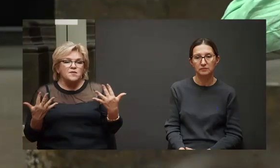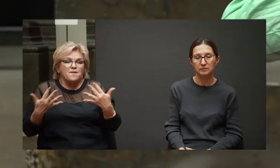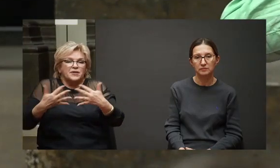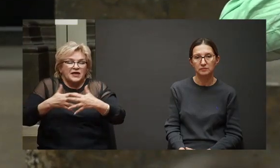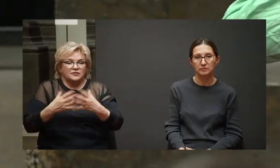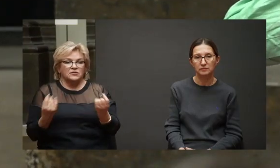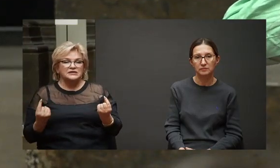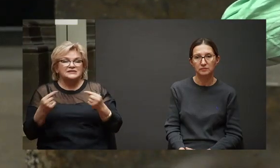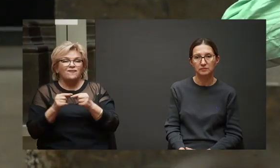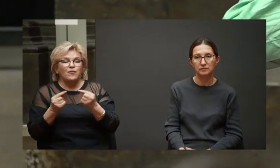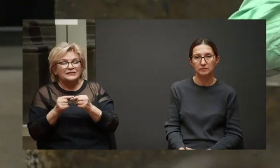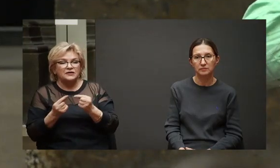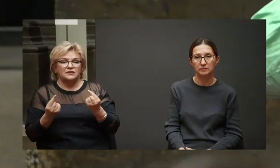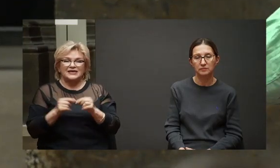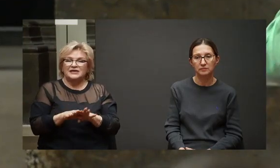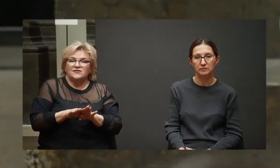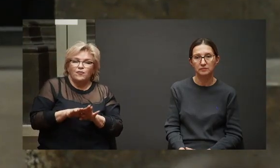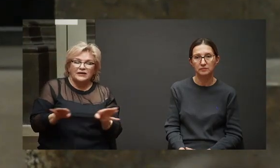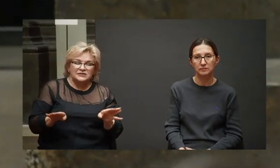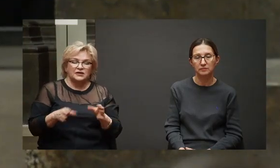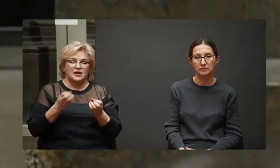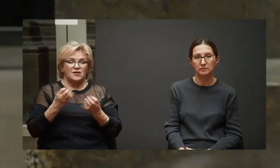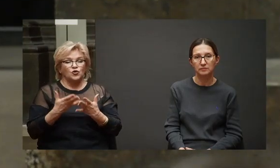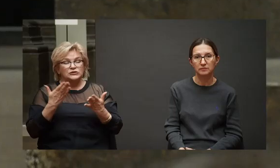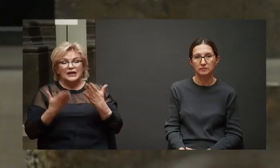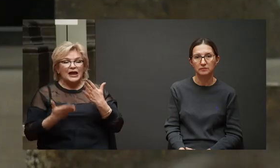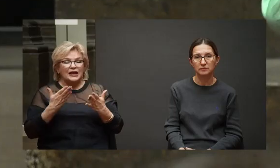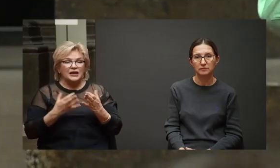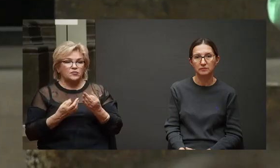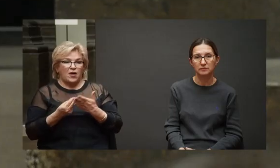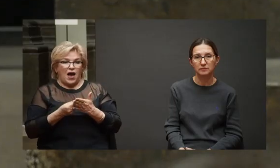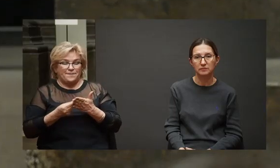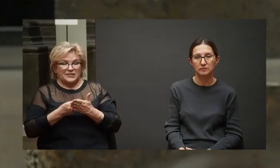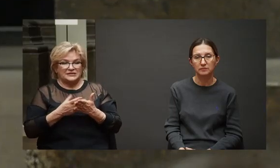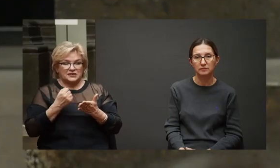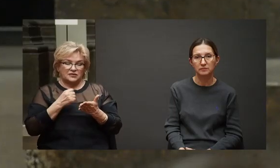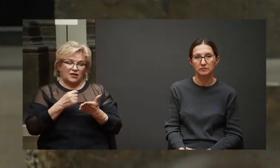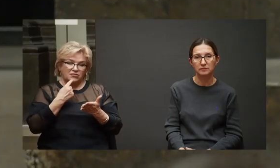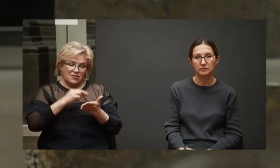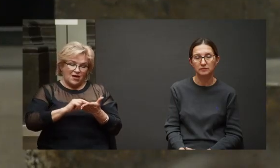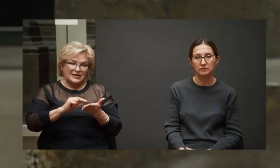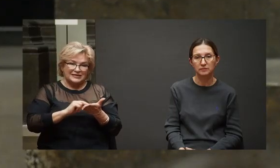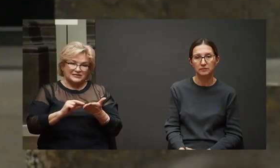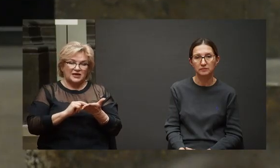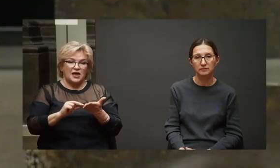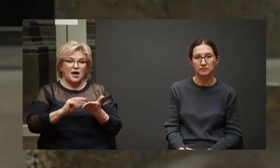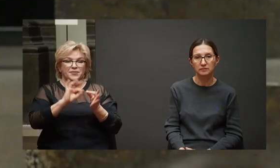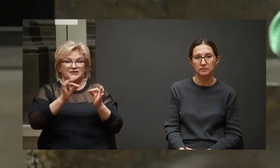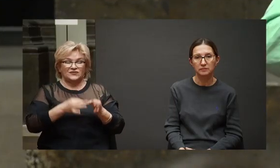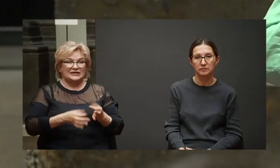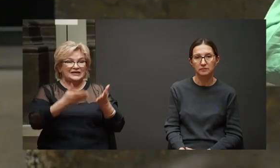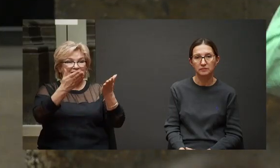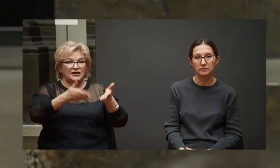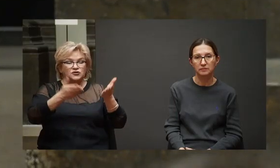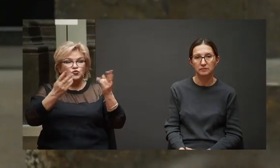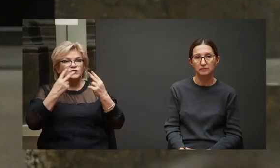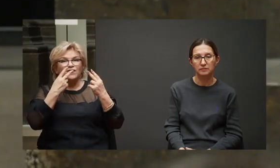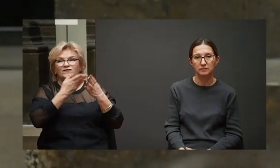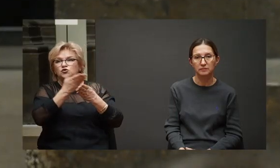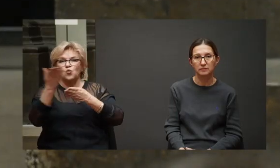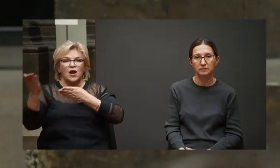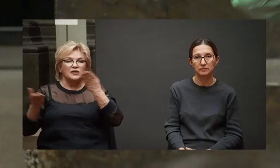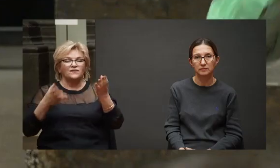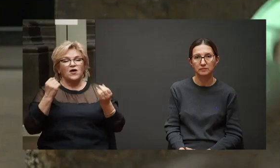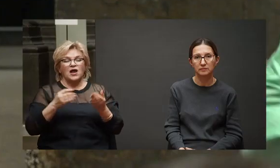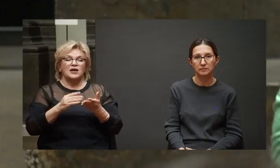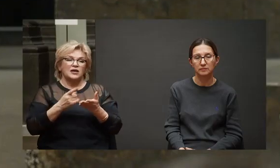взаимопроникновения, совпадения, несовпадения, просто либо описанный на языке произведения искусства, на языке визуального ряда или на